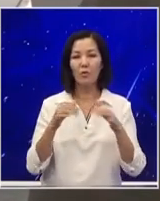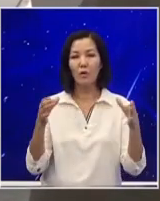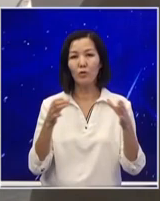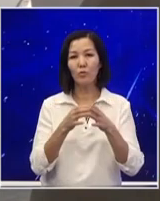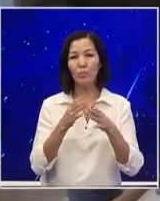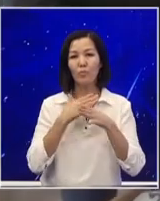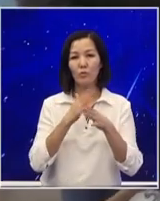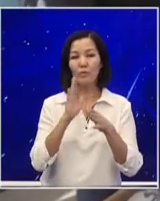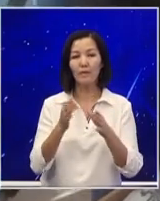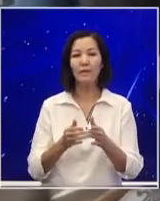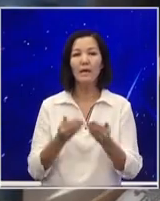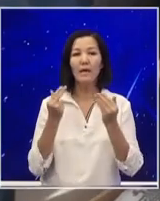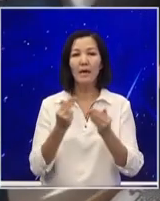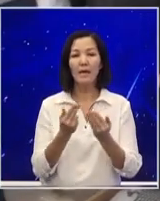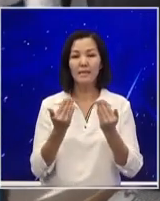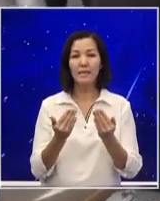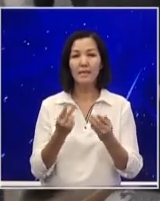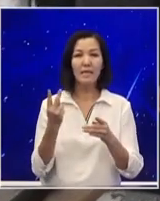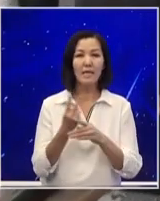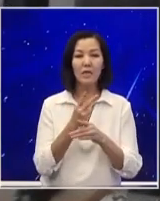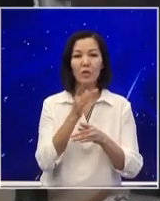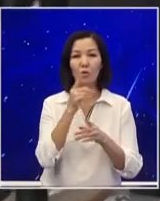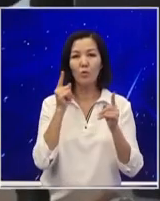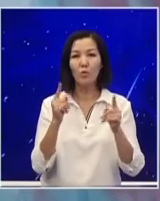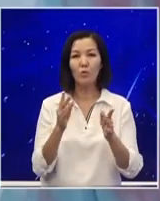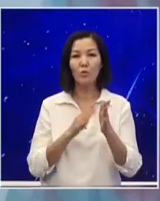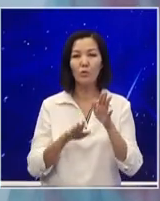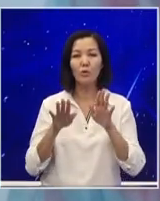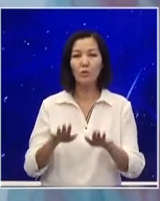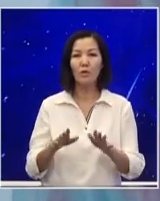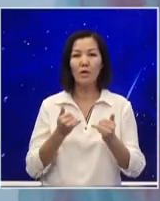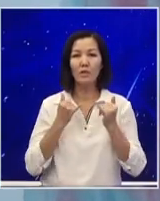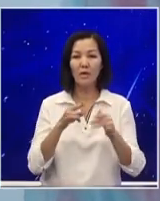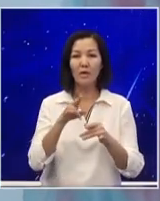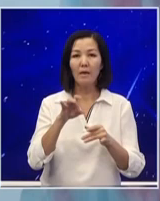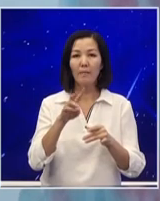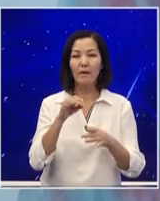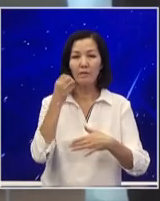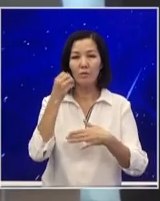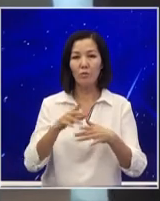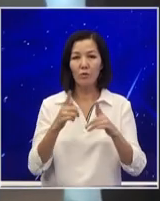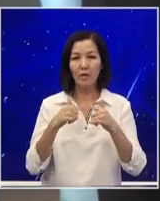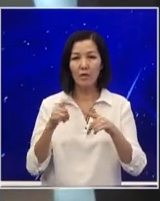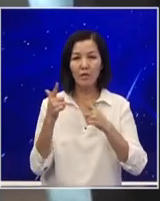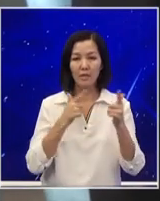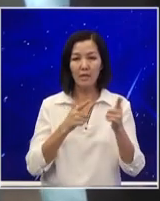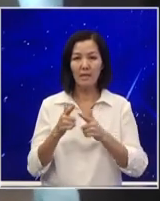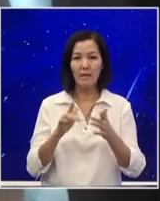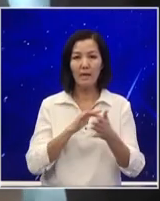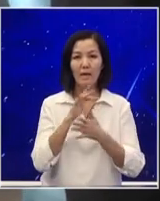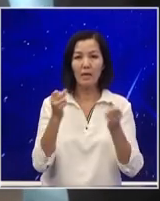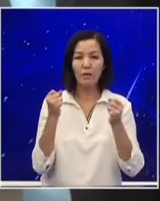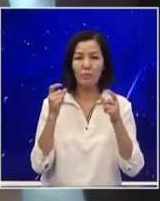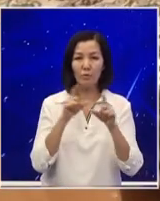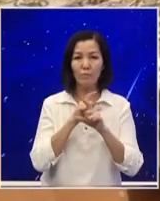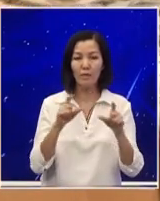топ арқылы. Қазір екінші толқынға қарсы ауруханада 90 орынға шақталған провизорлық орталық жасақталған. Ал қалалық спорт